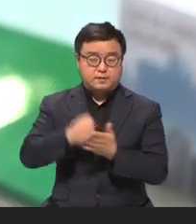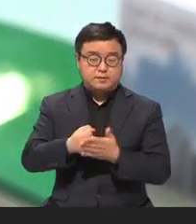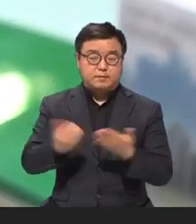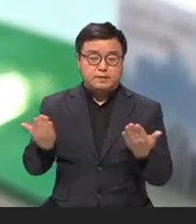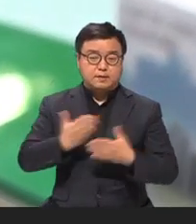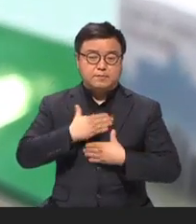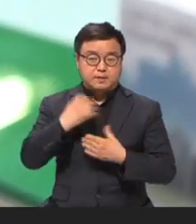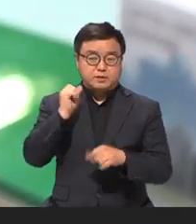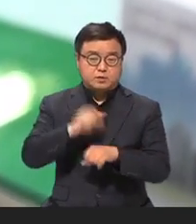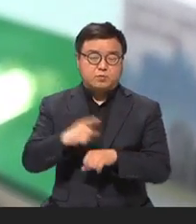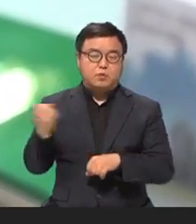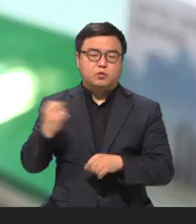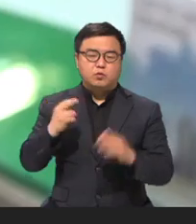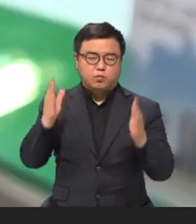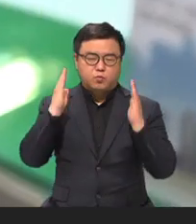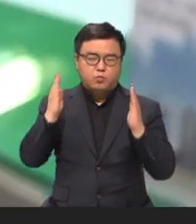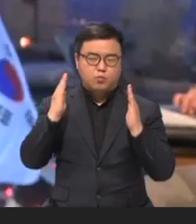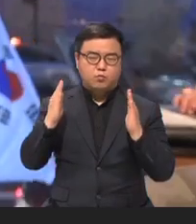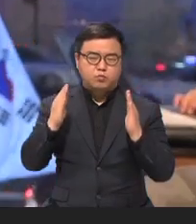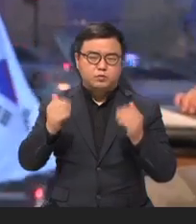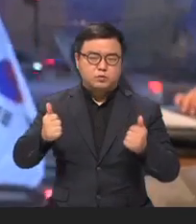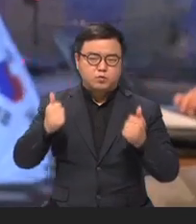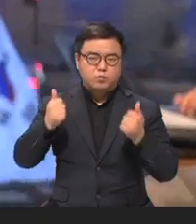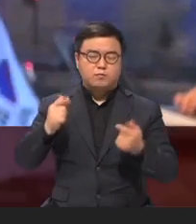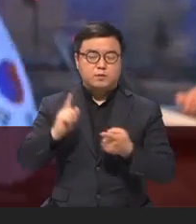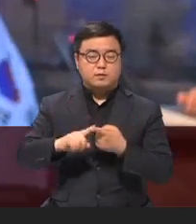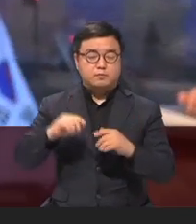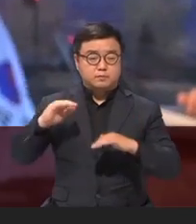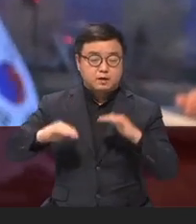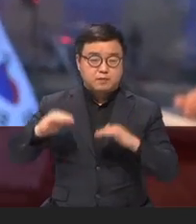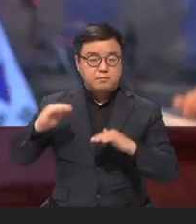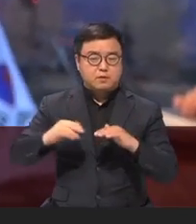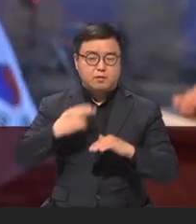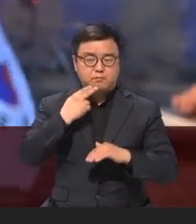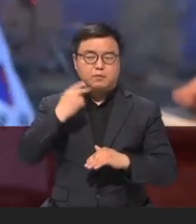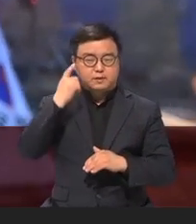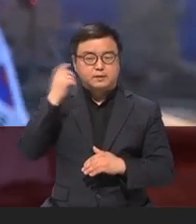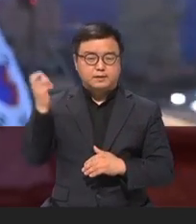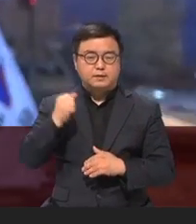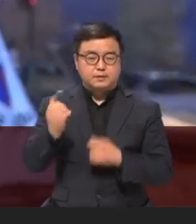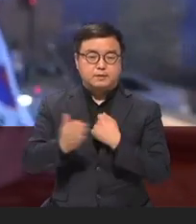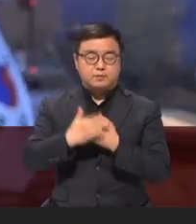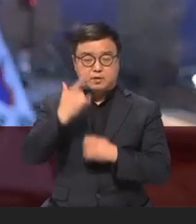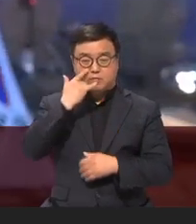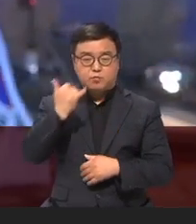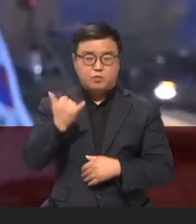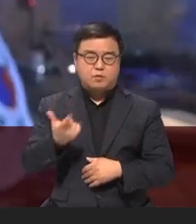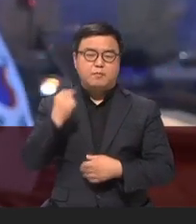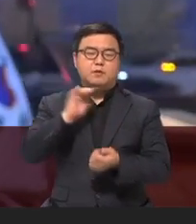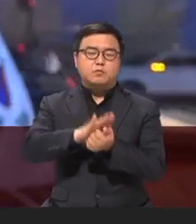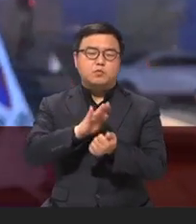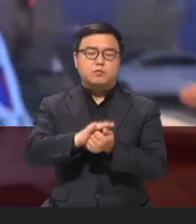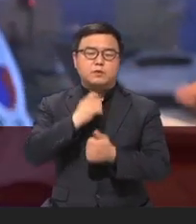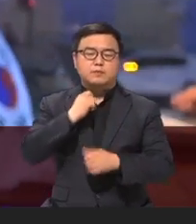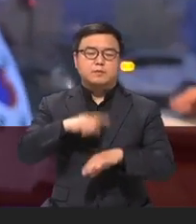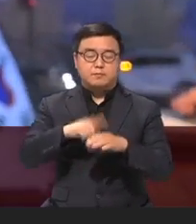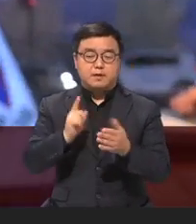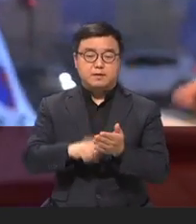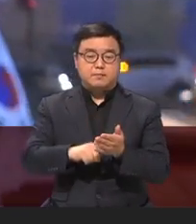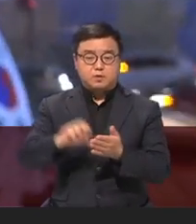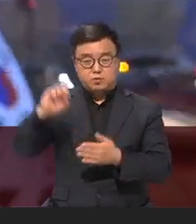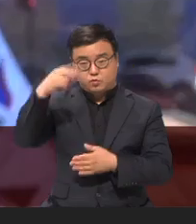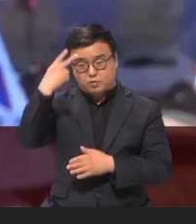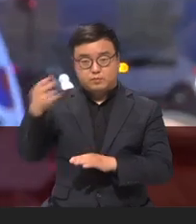덜할 거란 기대가 가장 컸습니다. 부모님한테 빨리 보탬이 되고 싶다는 생각을 이제 고등학교 2학년 정도에